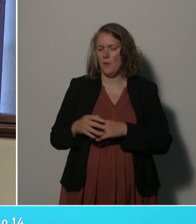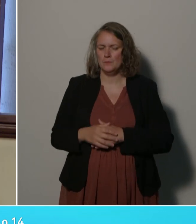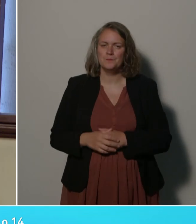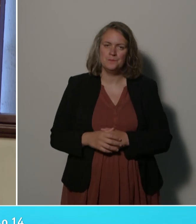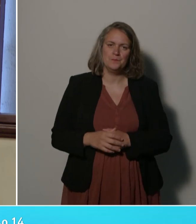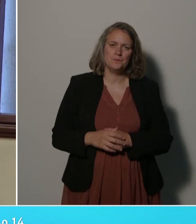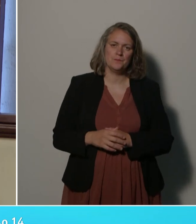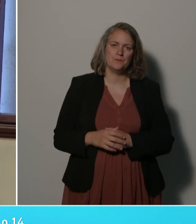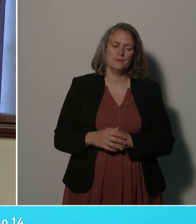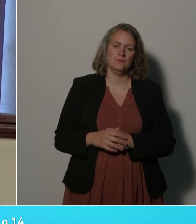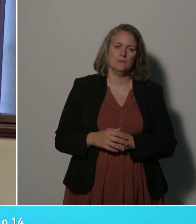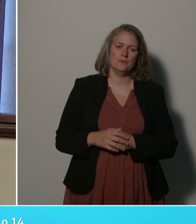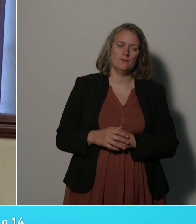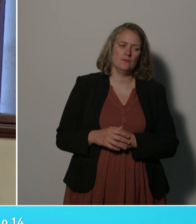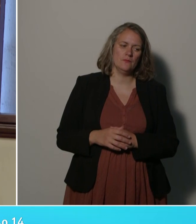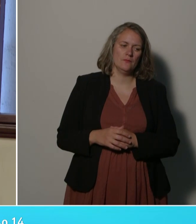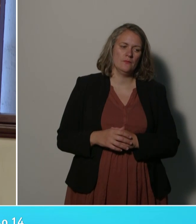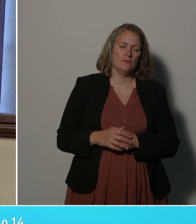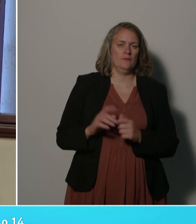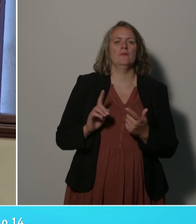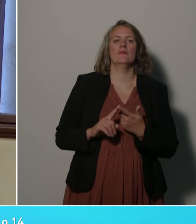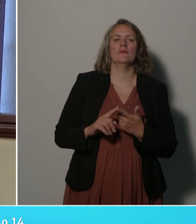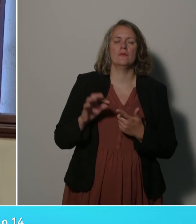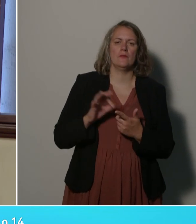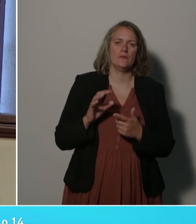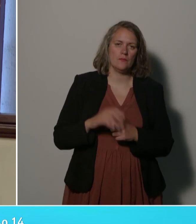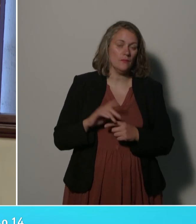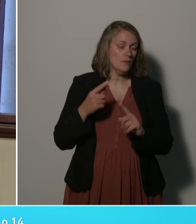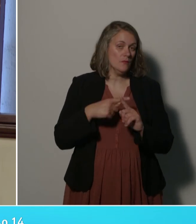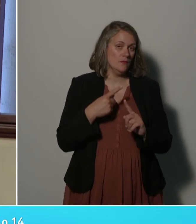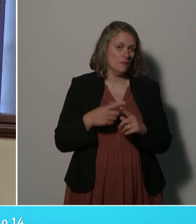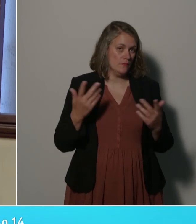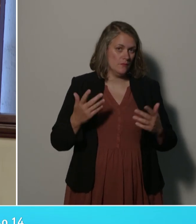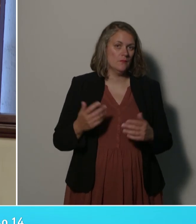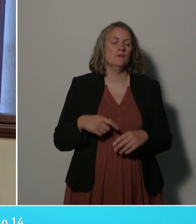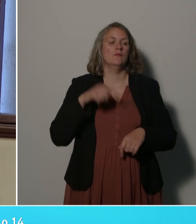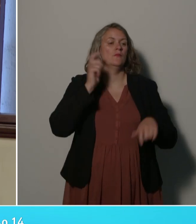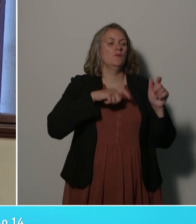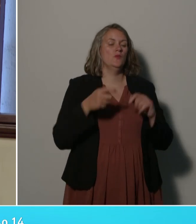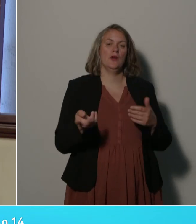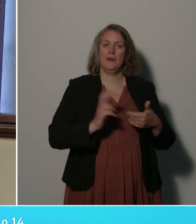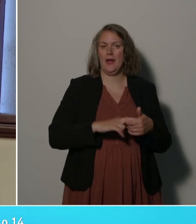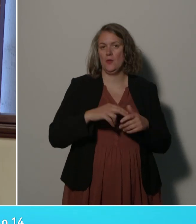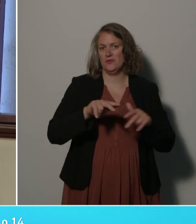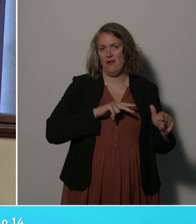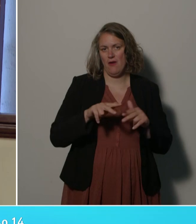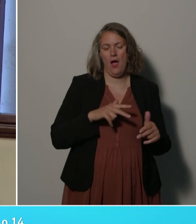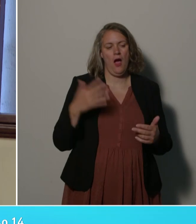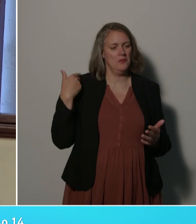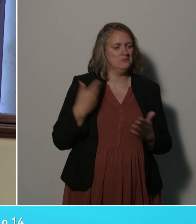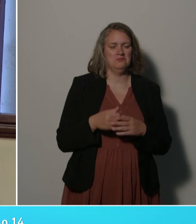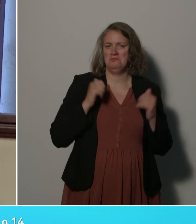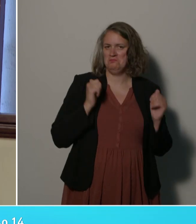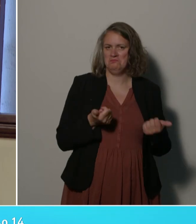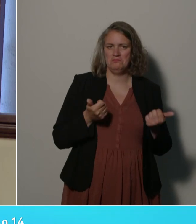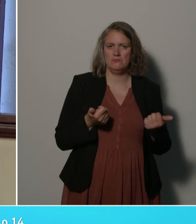zu qualifizieren ist. Zweiter Punkt, sehr positiv ist das Bürgerbeteiligungsverfahren. Und ich glaube, das wird sich dann auch ein